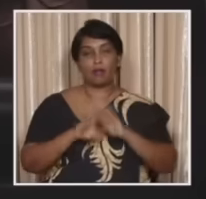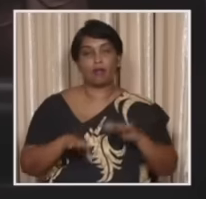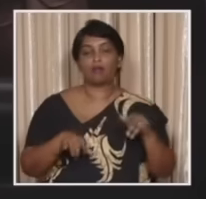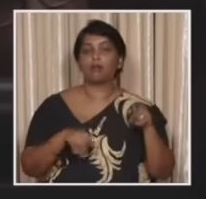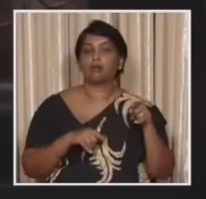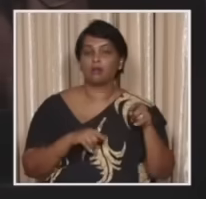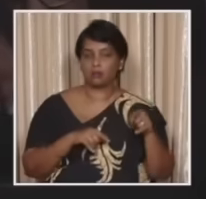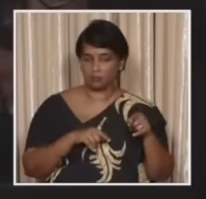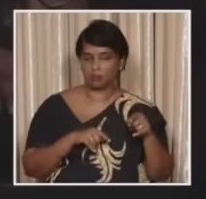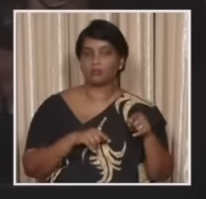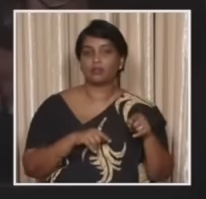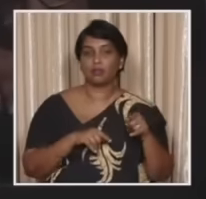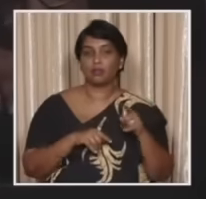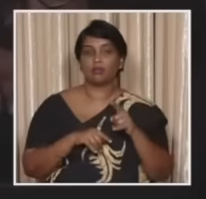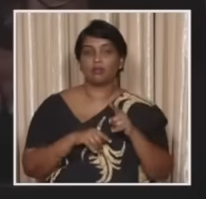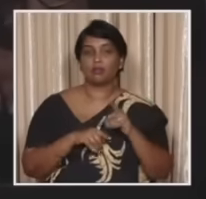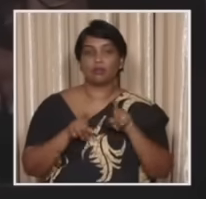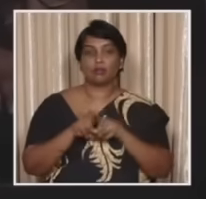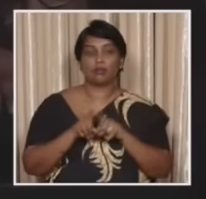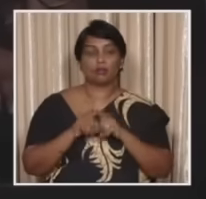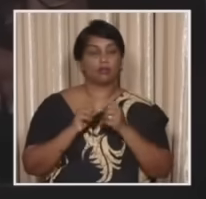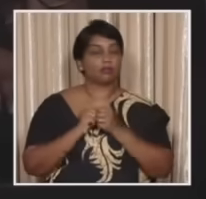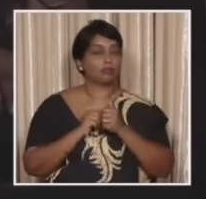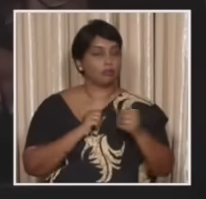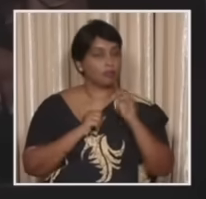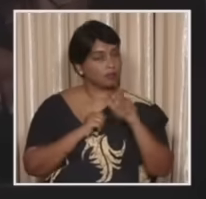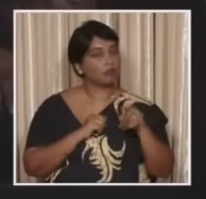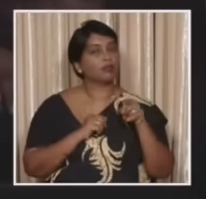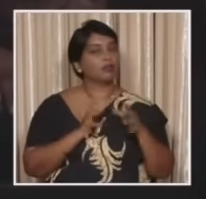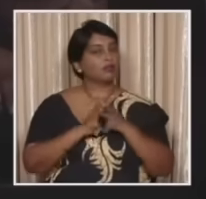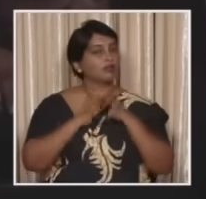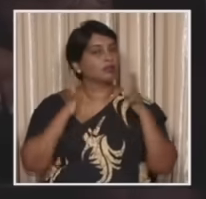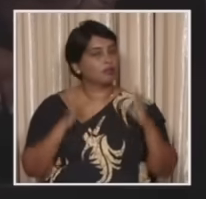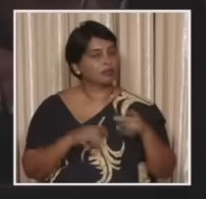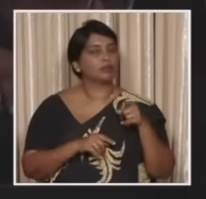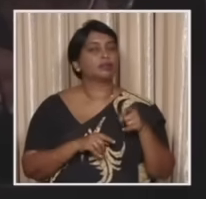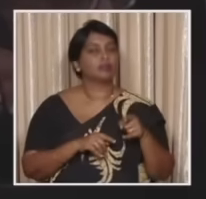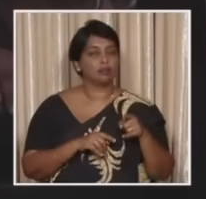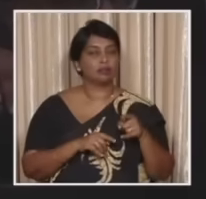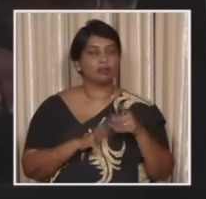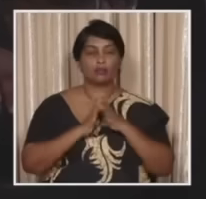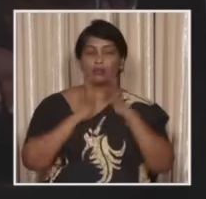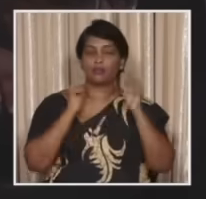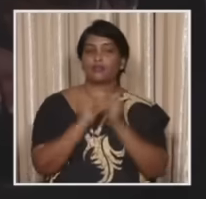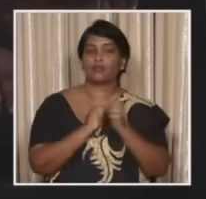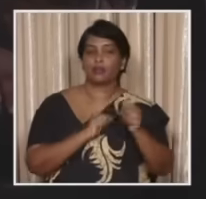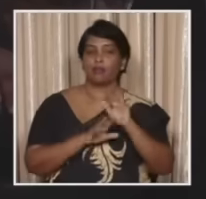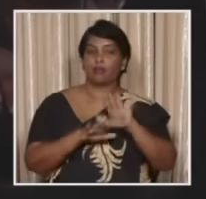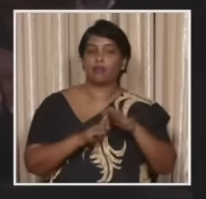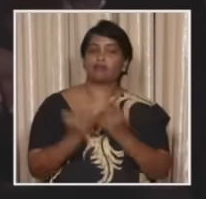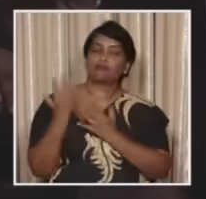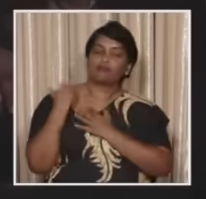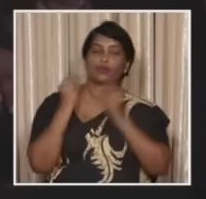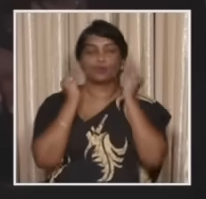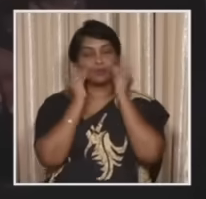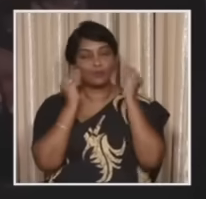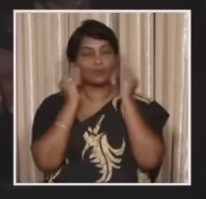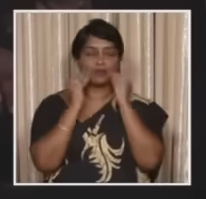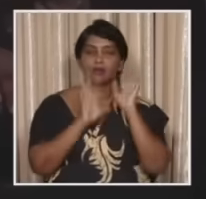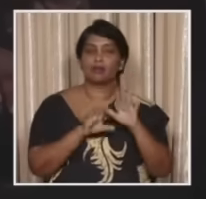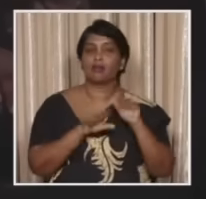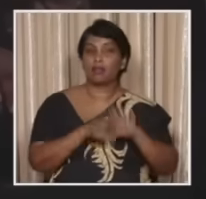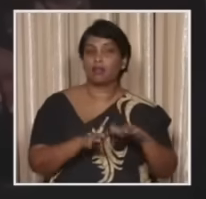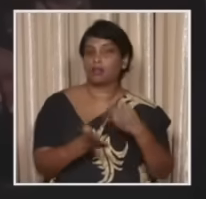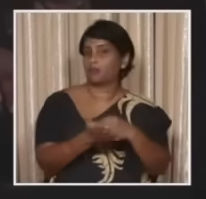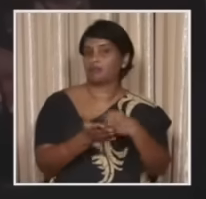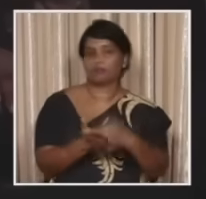දරුවන්ගේ පියාවන් හැටියට කටයුතු කරන්න බොහොම වික්‍රාමිත ක්‍රියා කරා. දරුවෝ වඩව්වා, උම්මා දුන්නා. හැබැයි